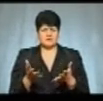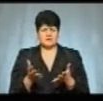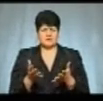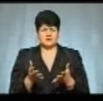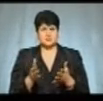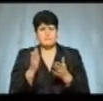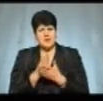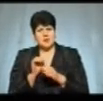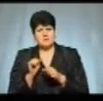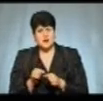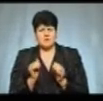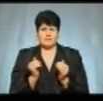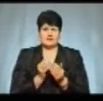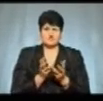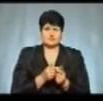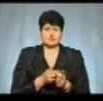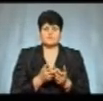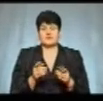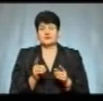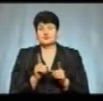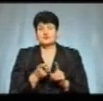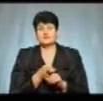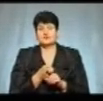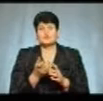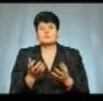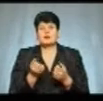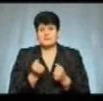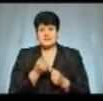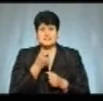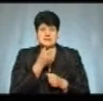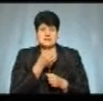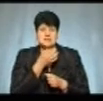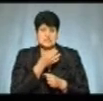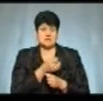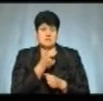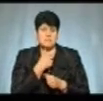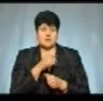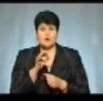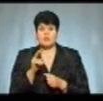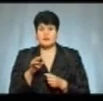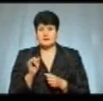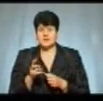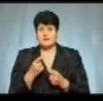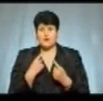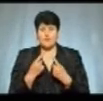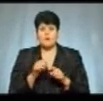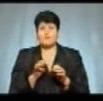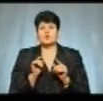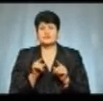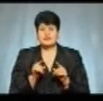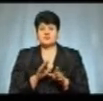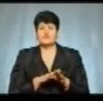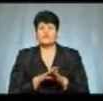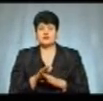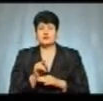але в не такій кількості? Стосовно приймання, зараз каже пане Олександр, а ми зараз тільки говоримо про те, чи вони